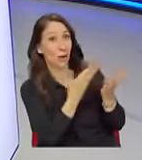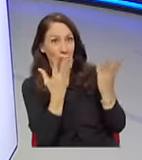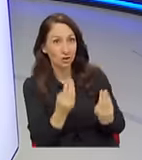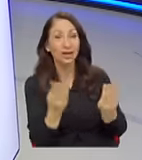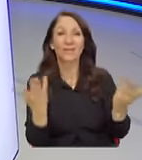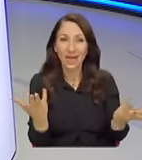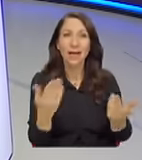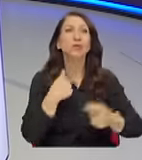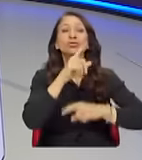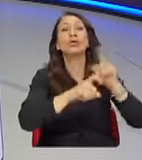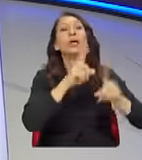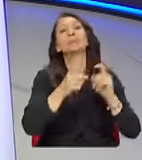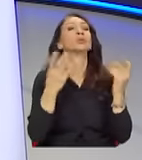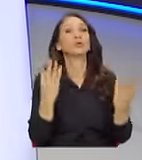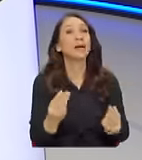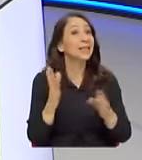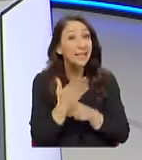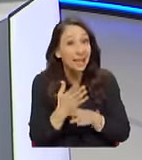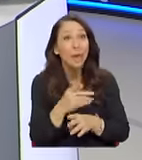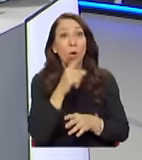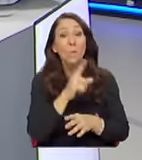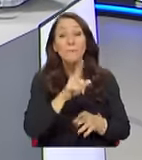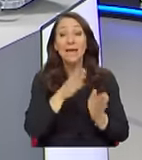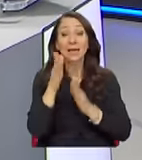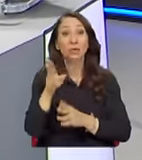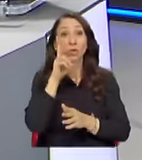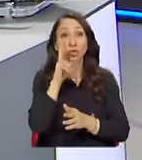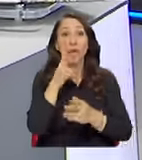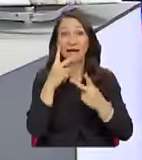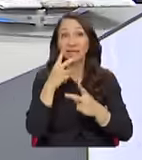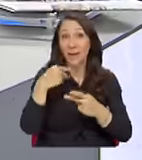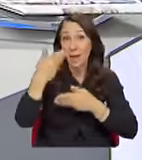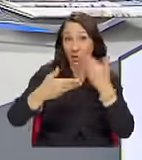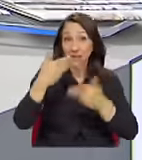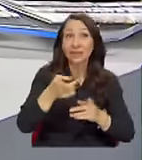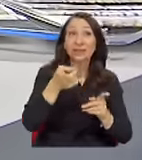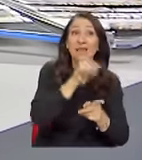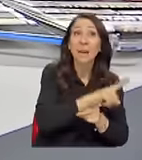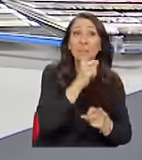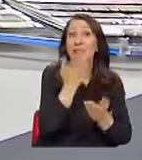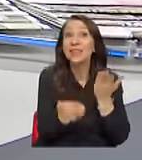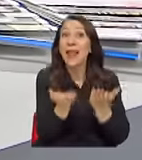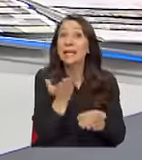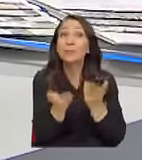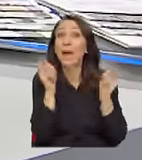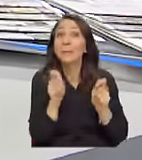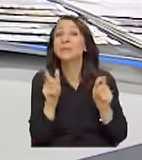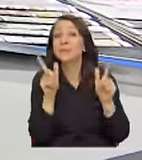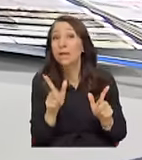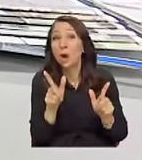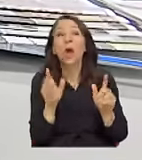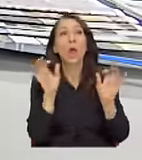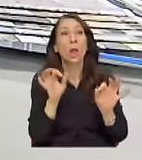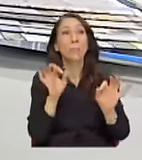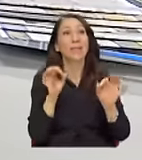ve yönelteceğimiz sorular da olacak. Çünkü o günün bir yandan sonuçlarını vereceğiz, diğer taraftan da bir analizini yapmamız gerekiyor.